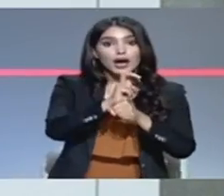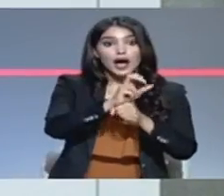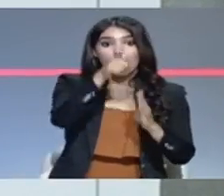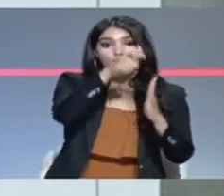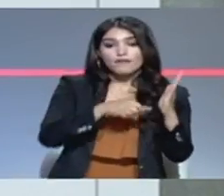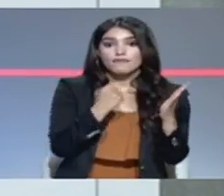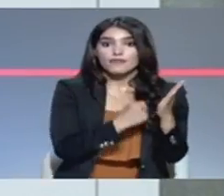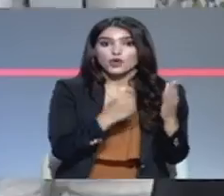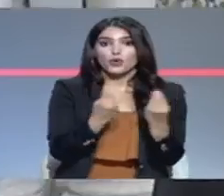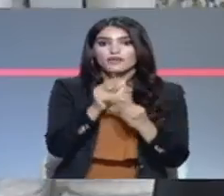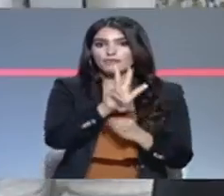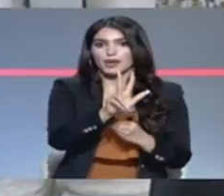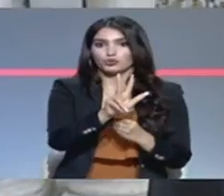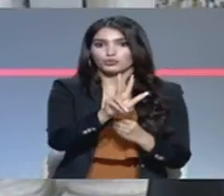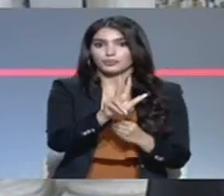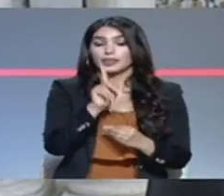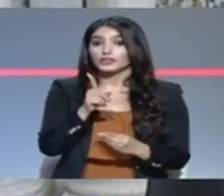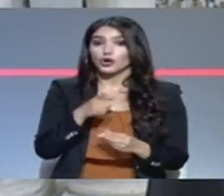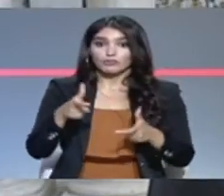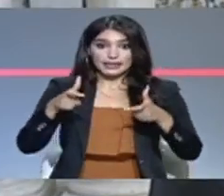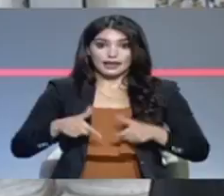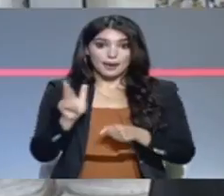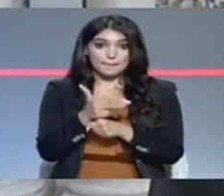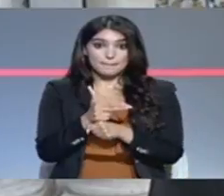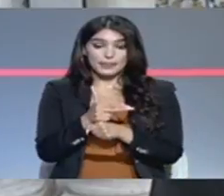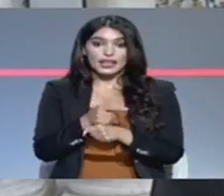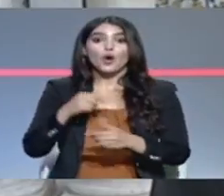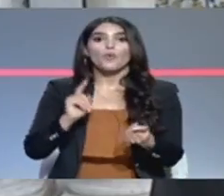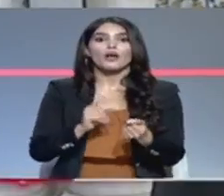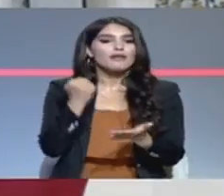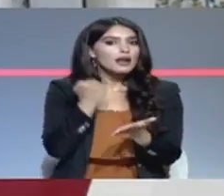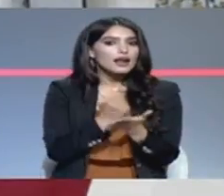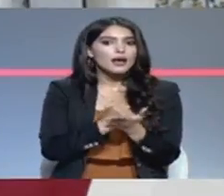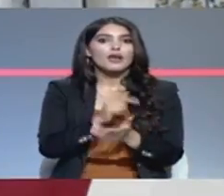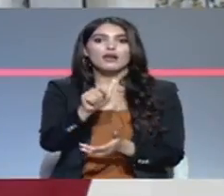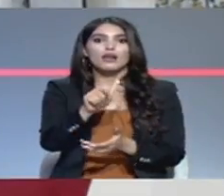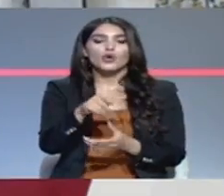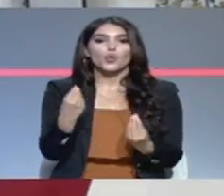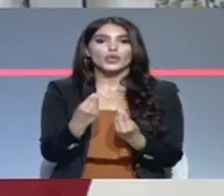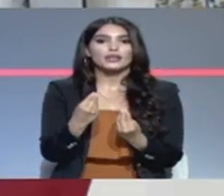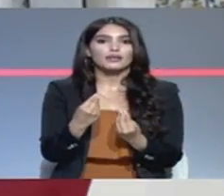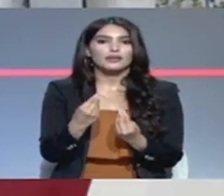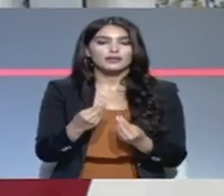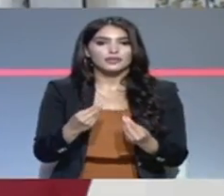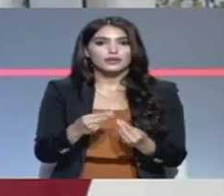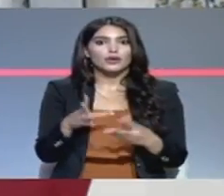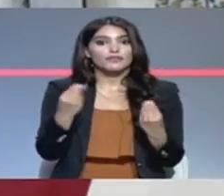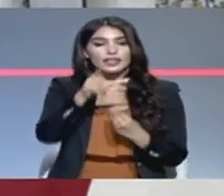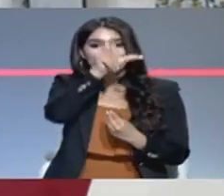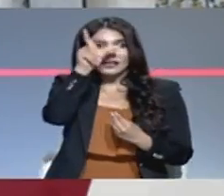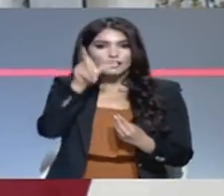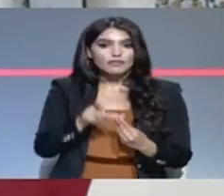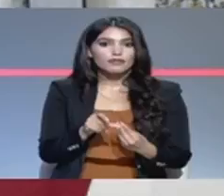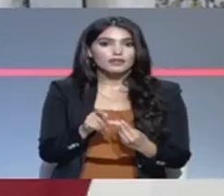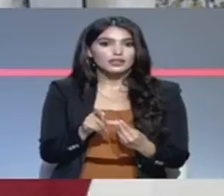في متحف باردو. درع صلاقطة الدرع الأصلي موجود الآن في إيطاليا في